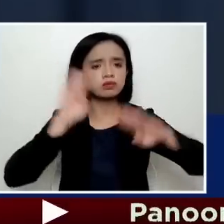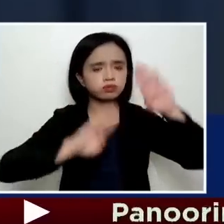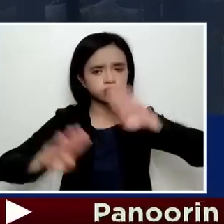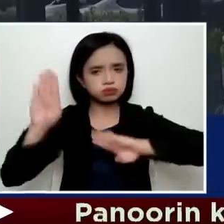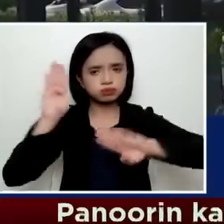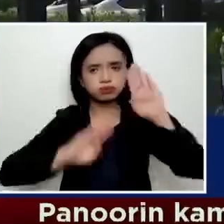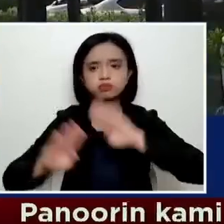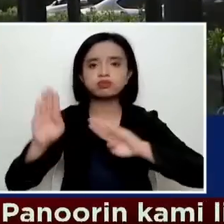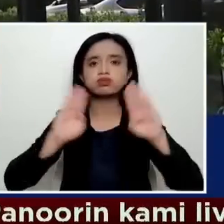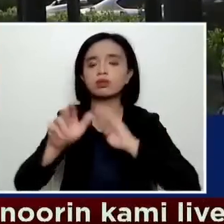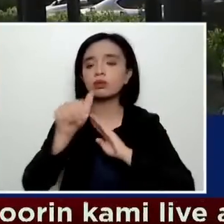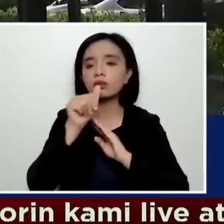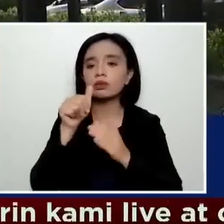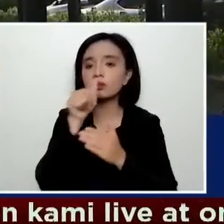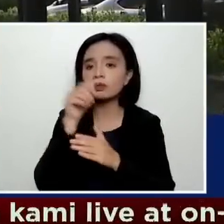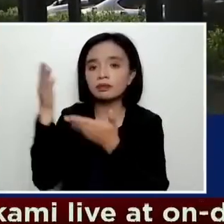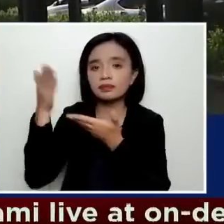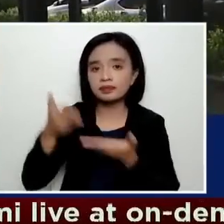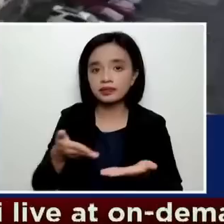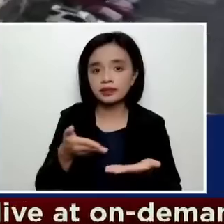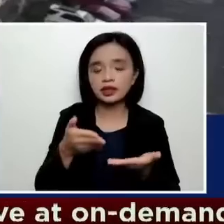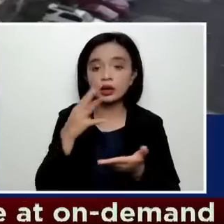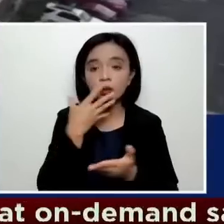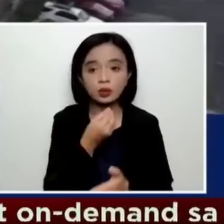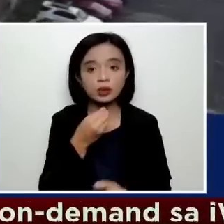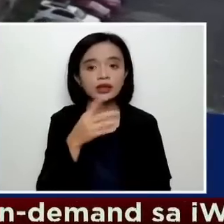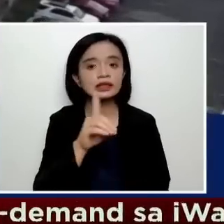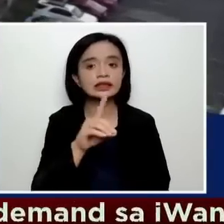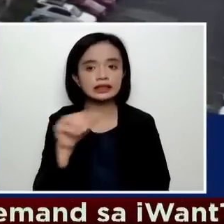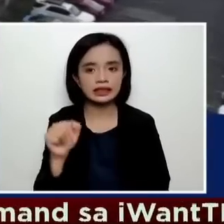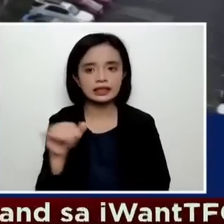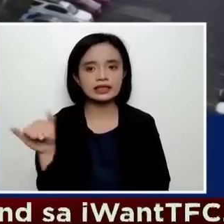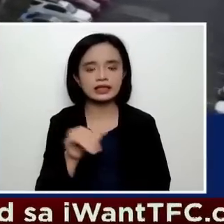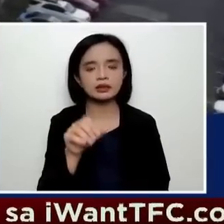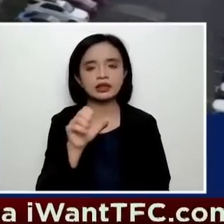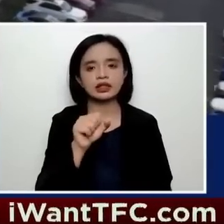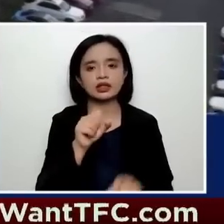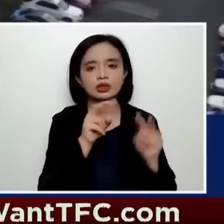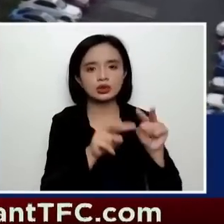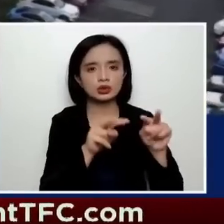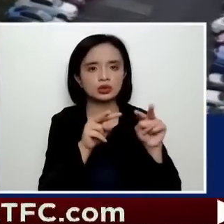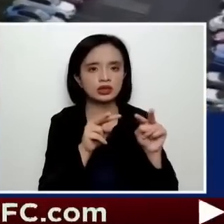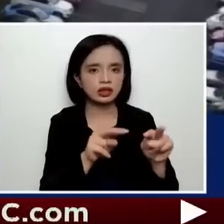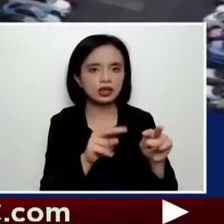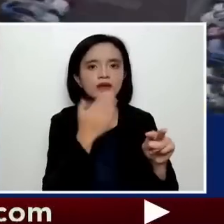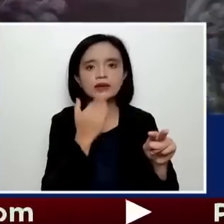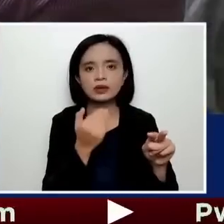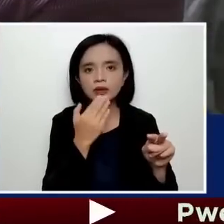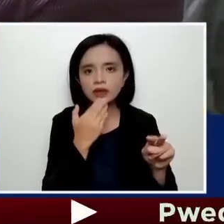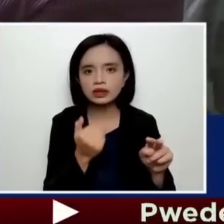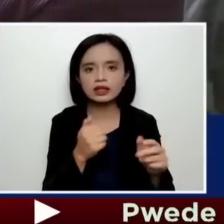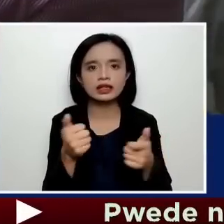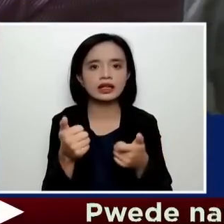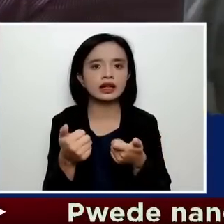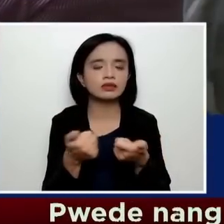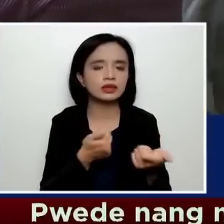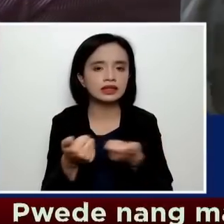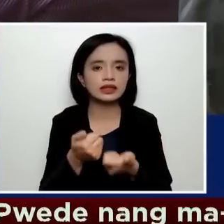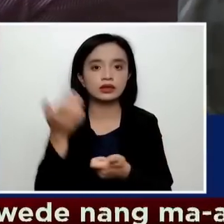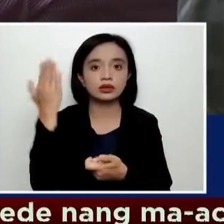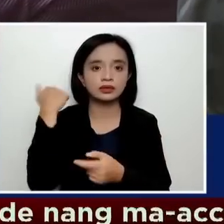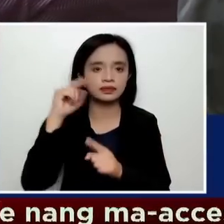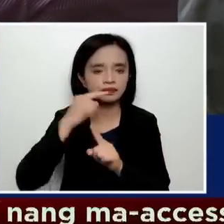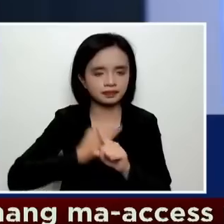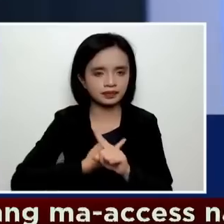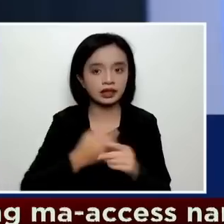ng asukal ng Department of Agriculture at Sugar Regulatory Administration noong isang buwan. Sa panibagong